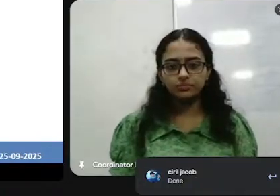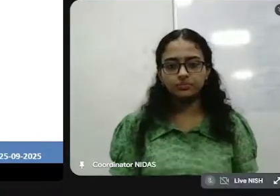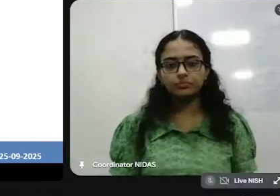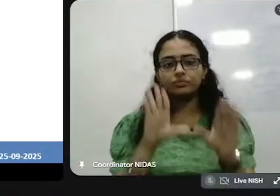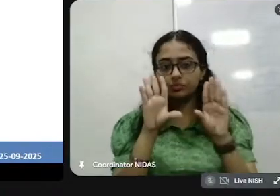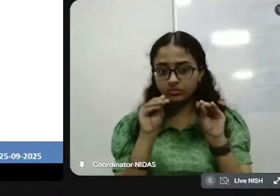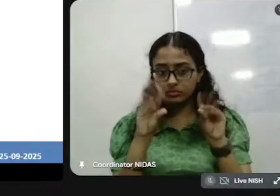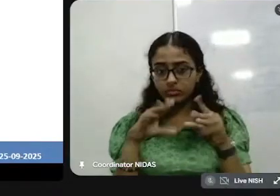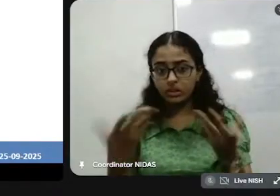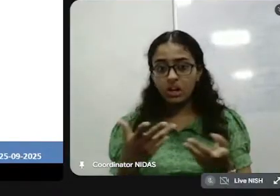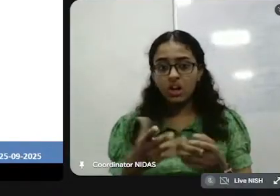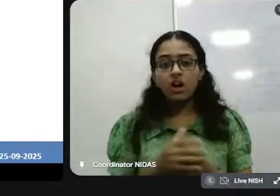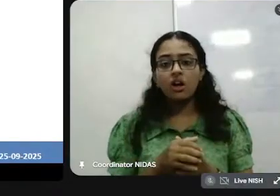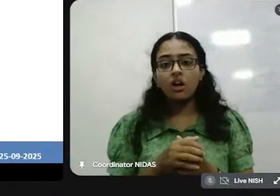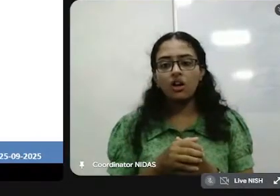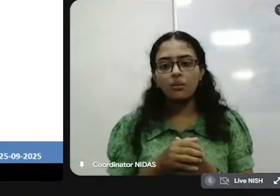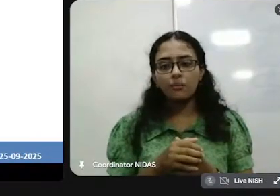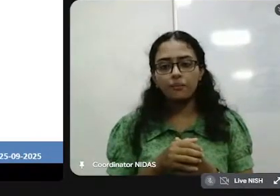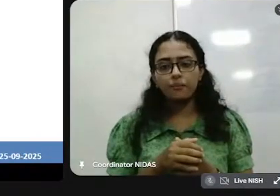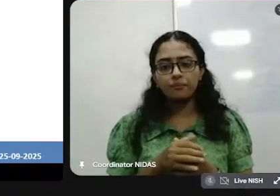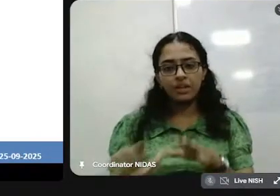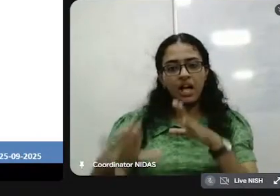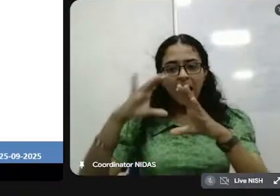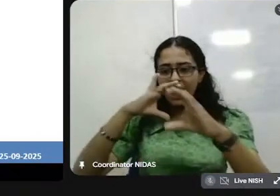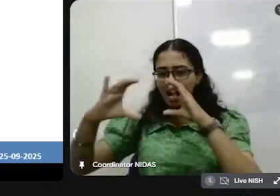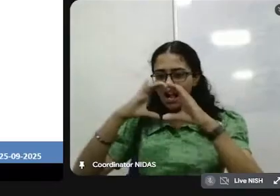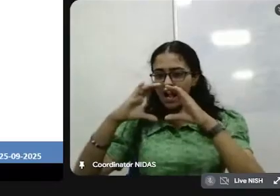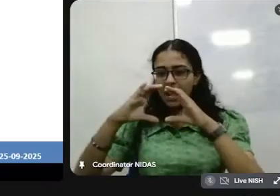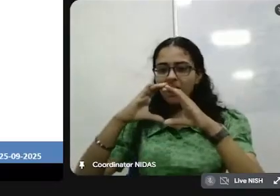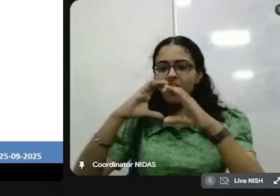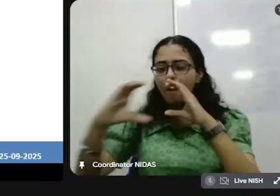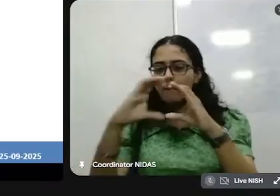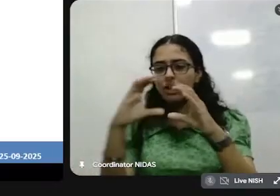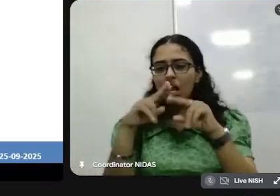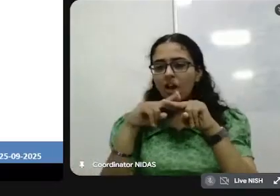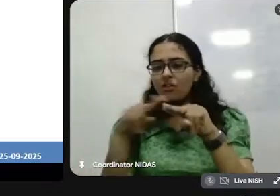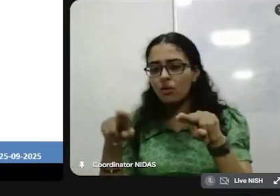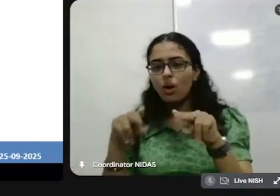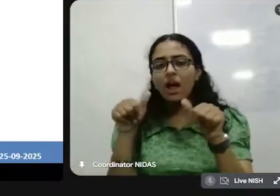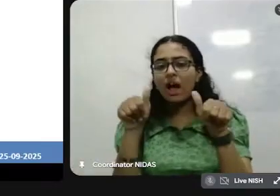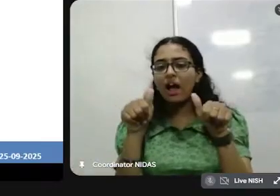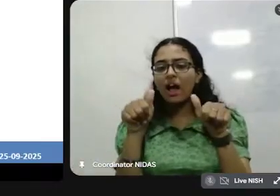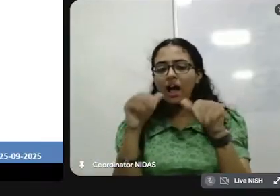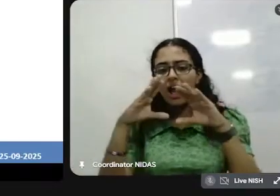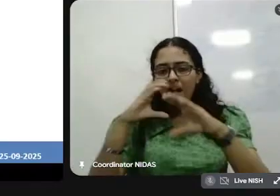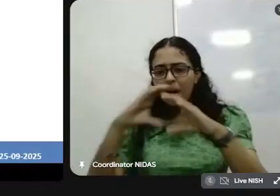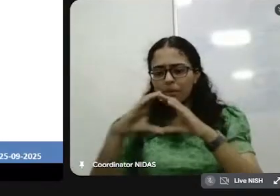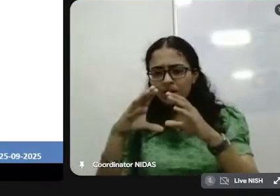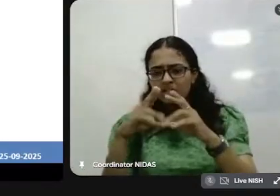ഏറ്റവും പ്രധാനപ്പെട്ട വേറൊരു ബുദ്ധിമുട്ടാണ് കമ്മ്യൂണിക്കേഷൻ അല്ലെ സ്പീച്ചിൽ വരുന്ന ഒരു ബുദ്ധിമുട്ടാണ് അഫേഷ്യ. അപ്പൊ അഫേഷ്യ